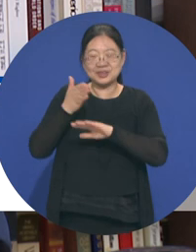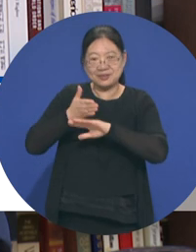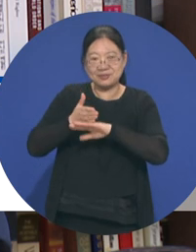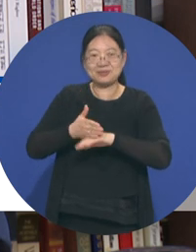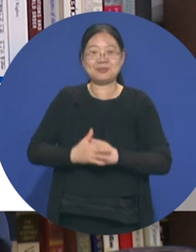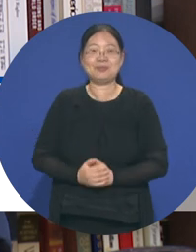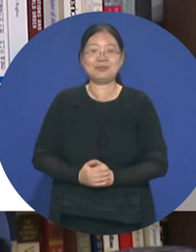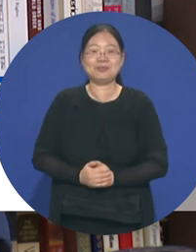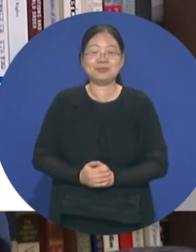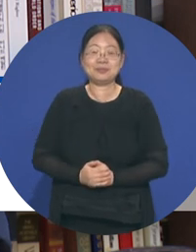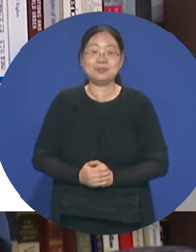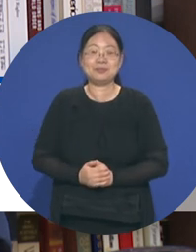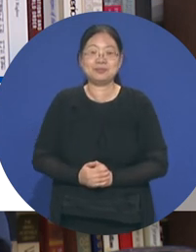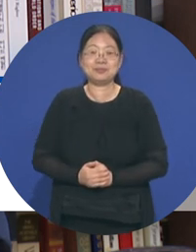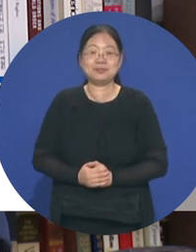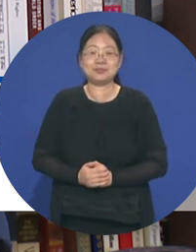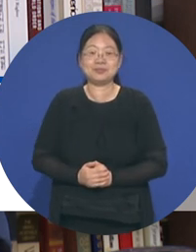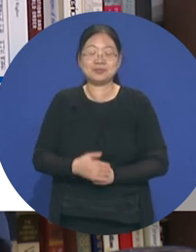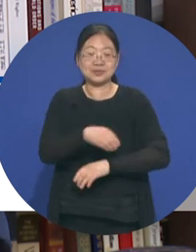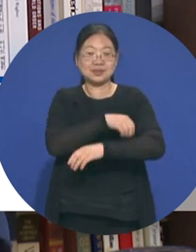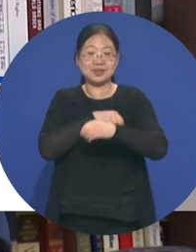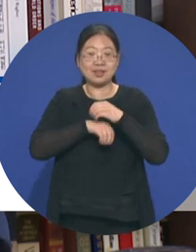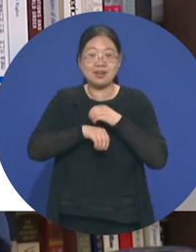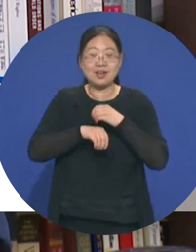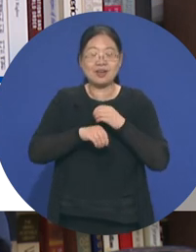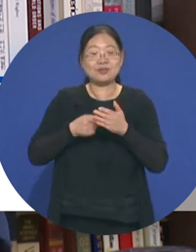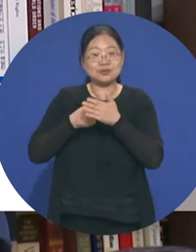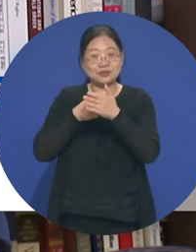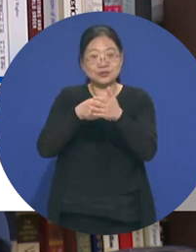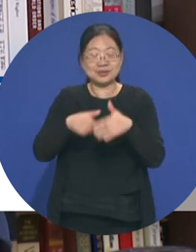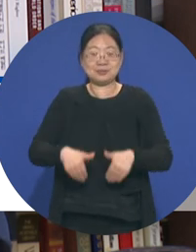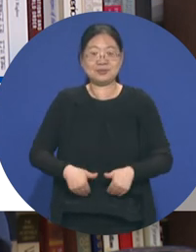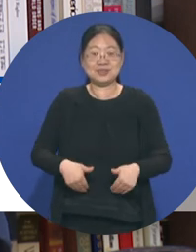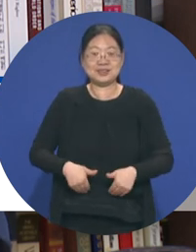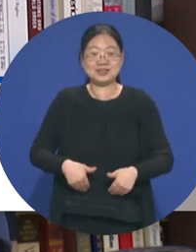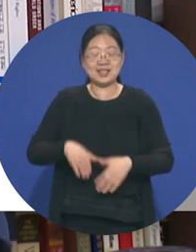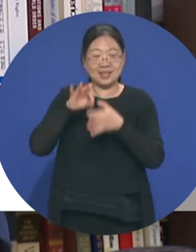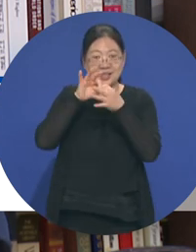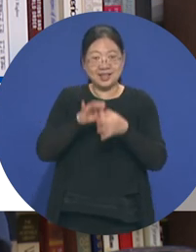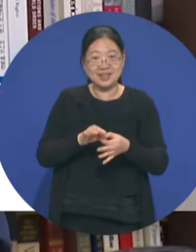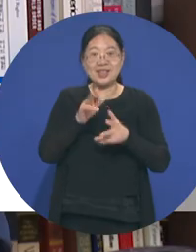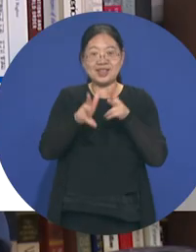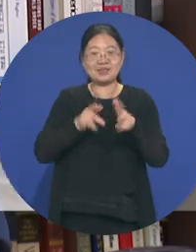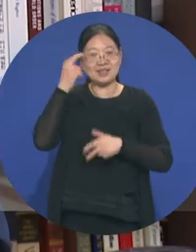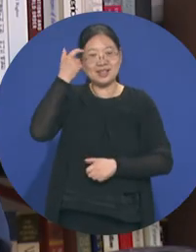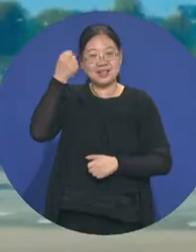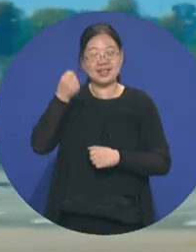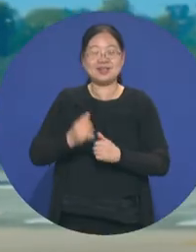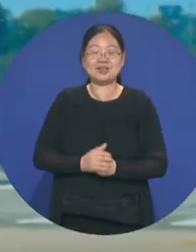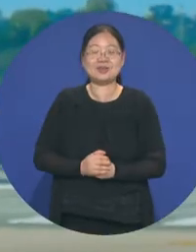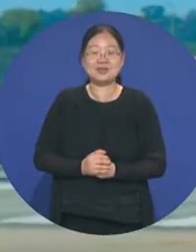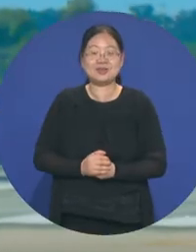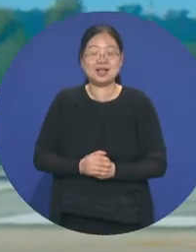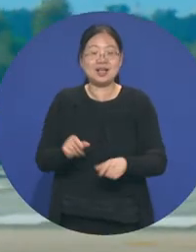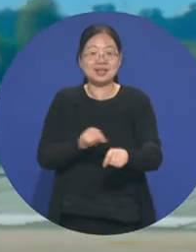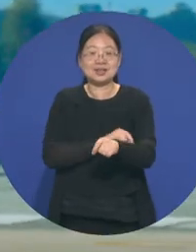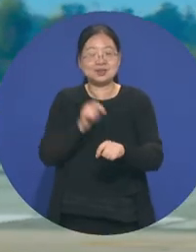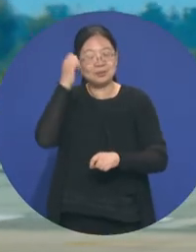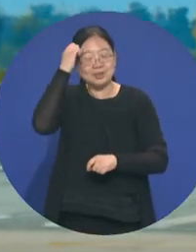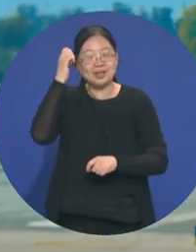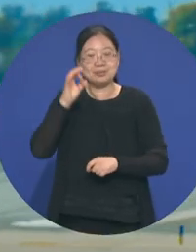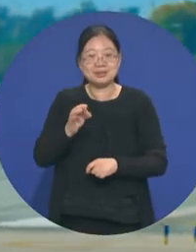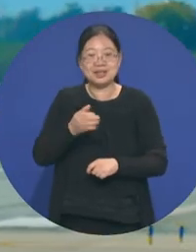고맙게 생각하고 어 뭐 이건 적극 저 추진되어야 되고 계속돼야 되는 사업이다 이렇게 특히